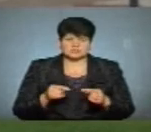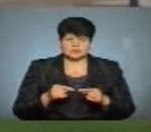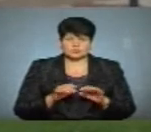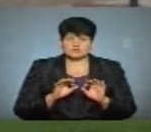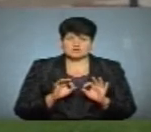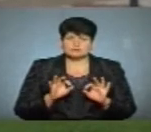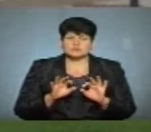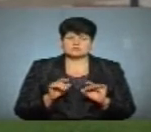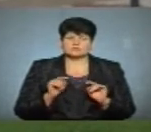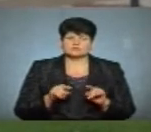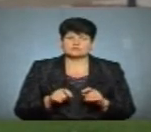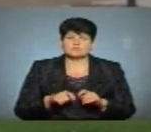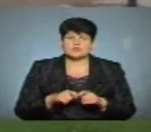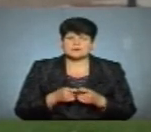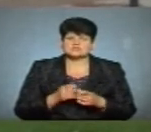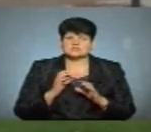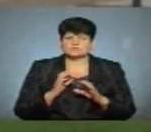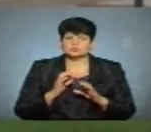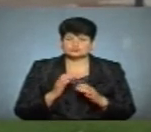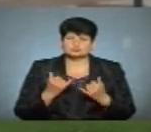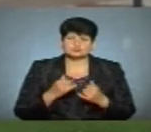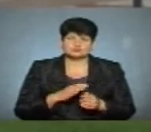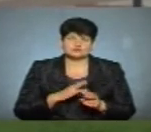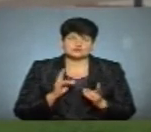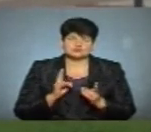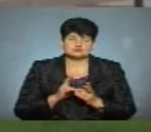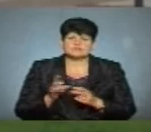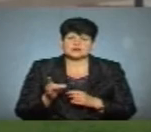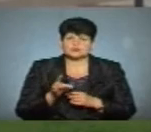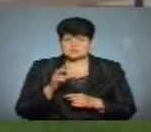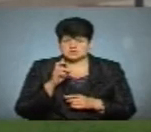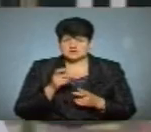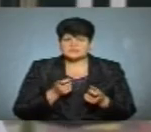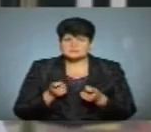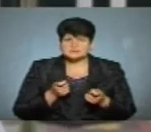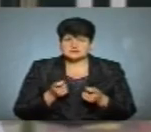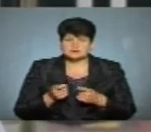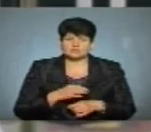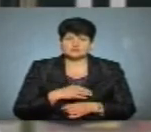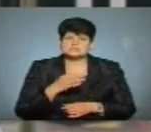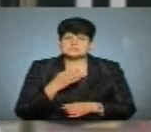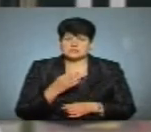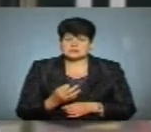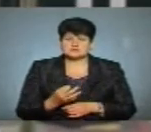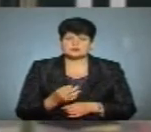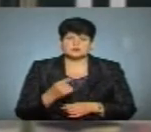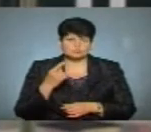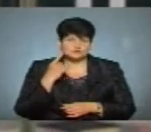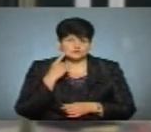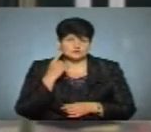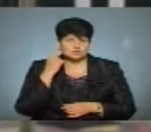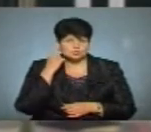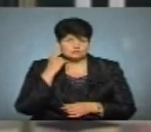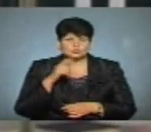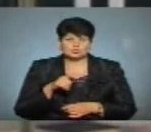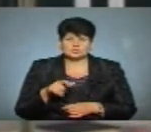тому, що поламався автобус. Де сьогодні відбулася зустріч в районній державній адміністрації, було сказано і почути думку